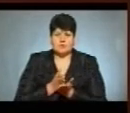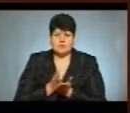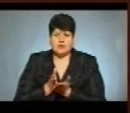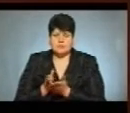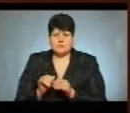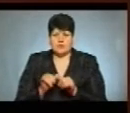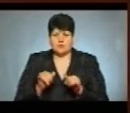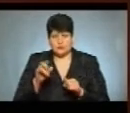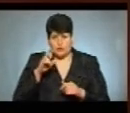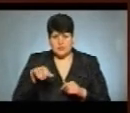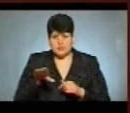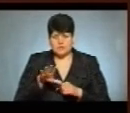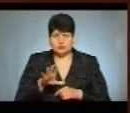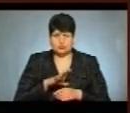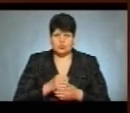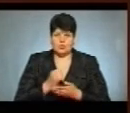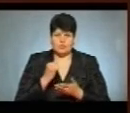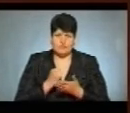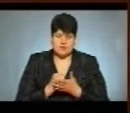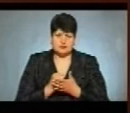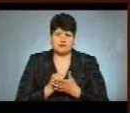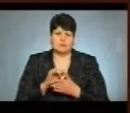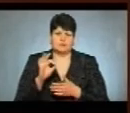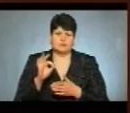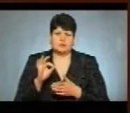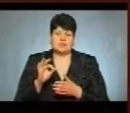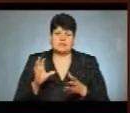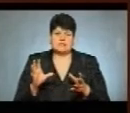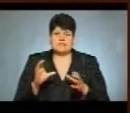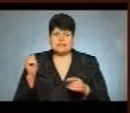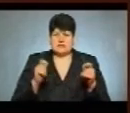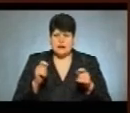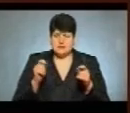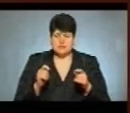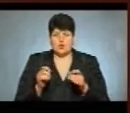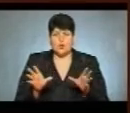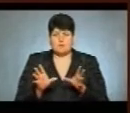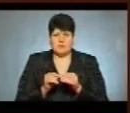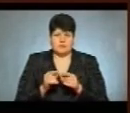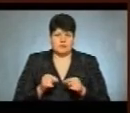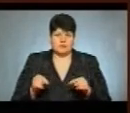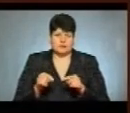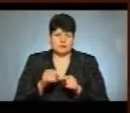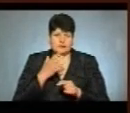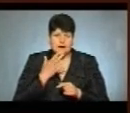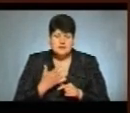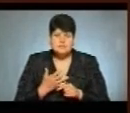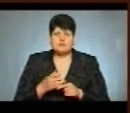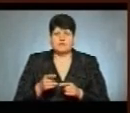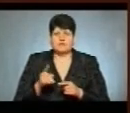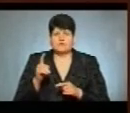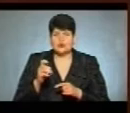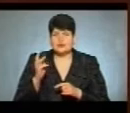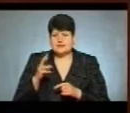були ухвалені на саміті Організації Об'єднаних Націй. Урок відбудеться 16 травня більш як у 130 країнах